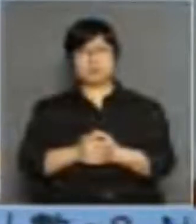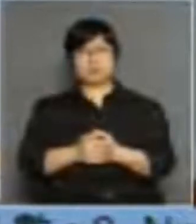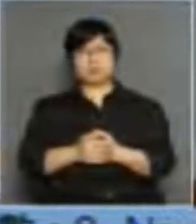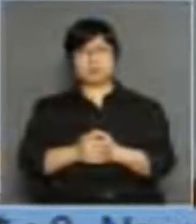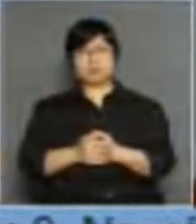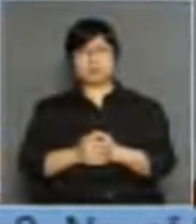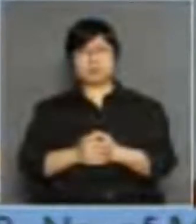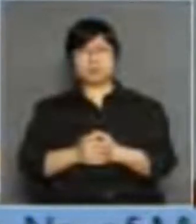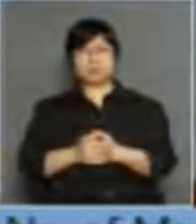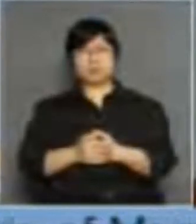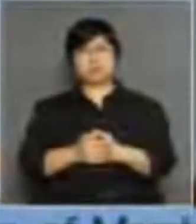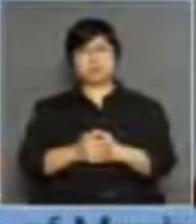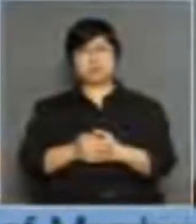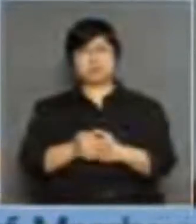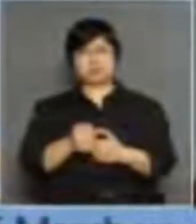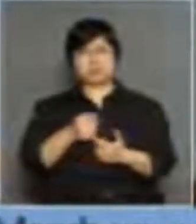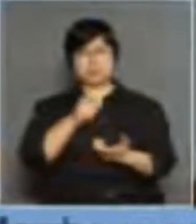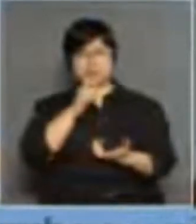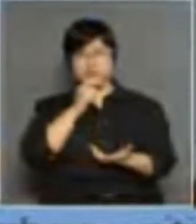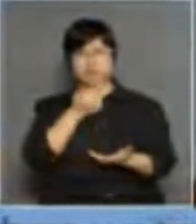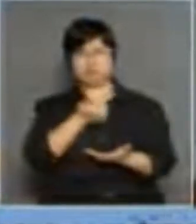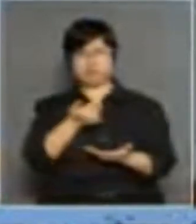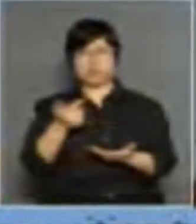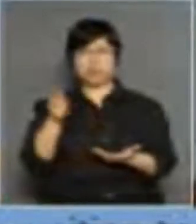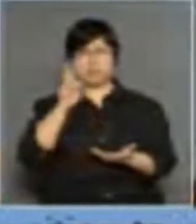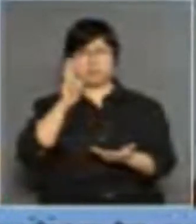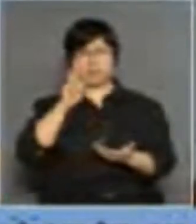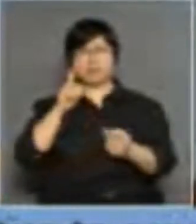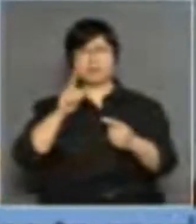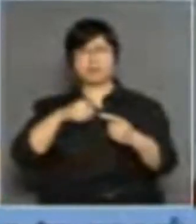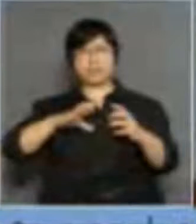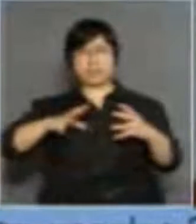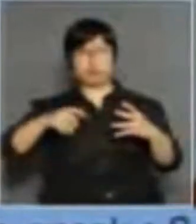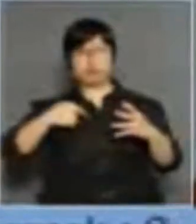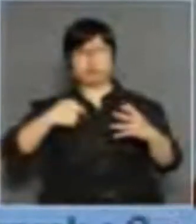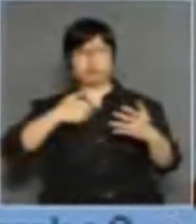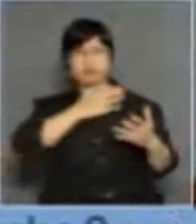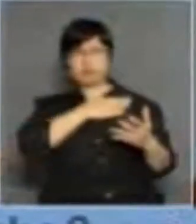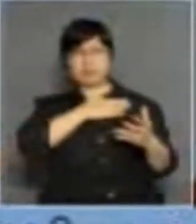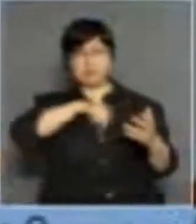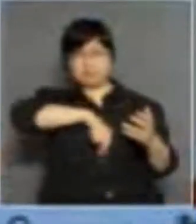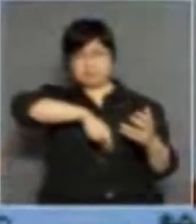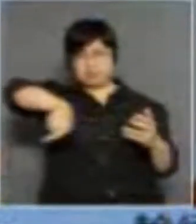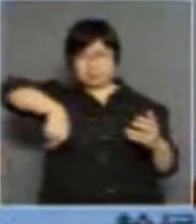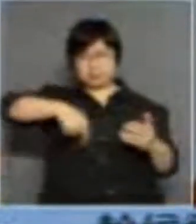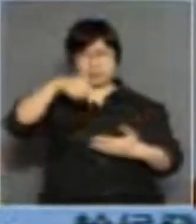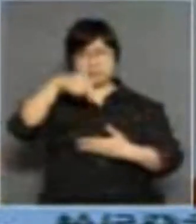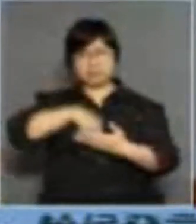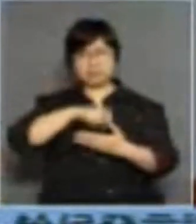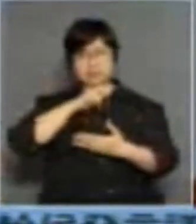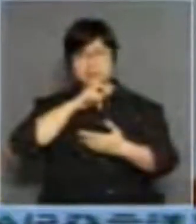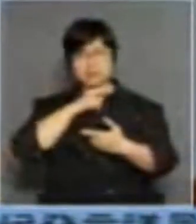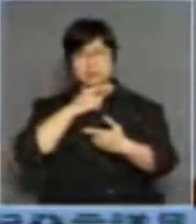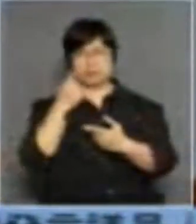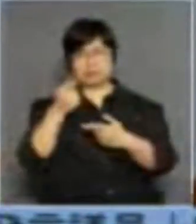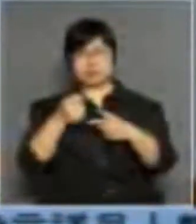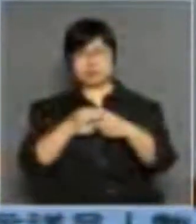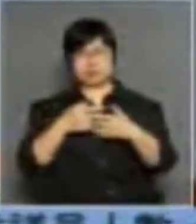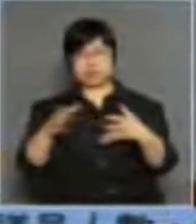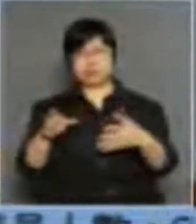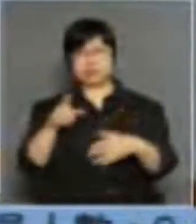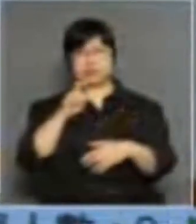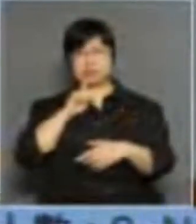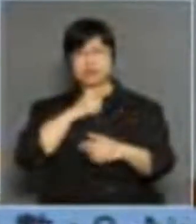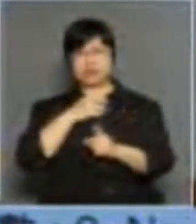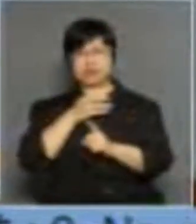在很多的，舉個例子，在大埔我選區接近1公頃的土地是被人非法挖了